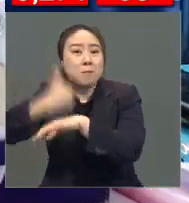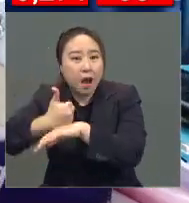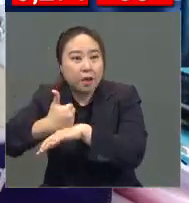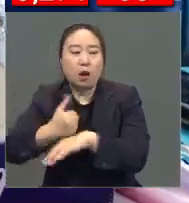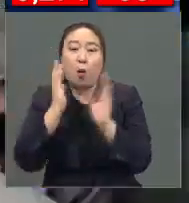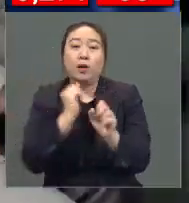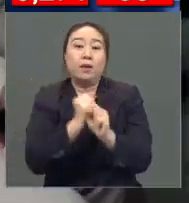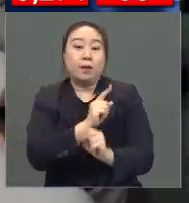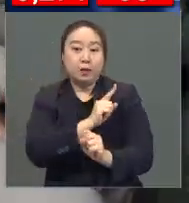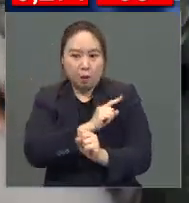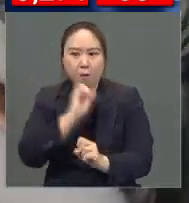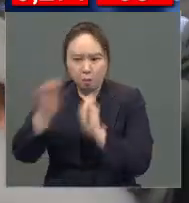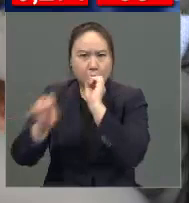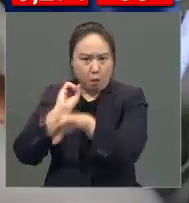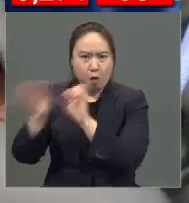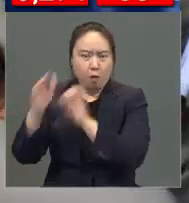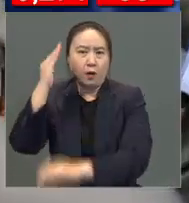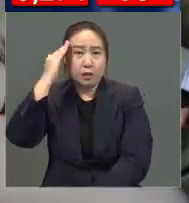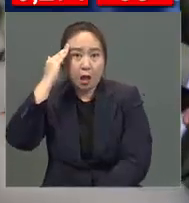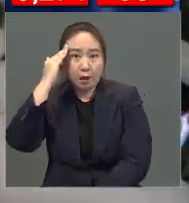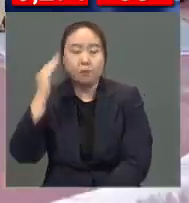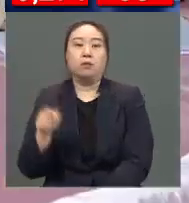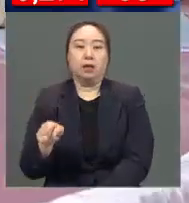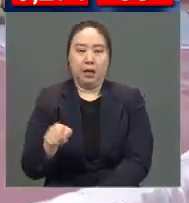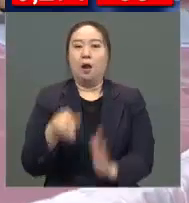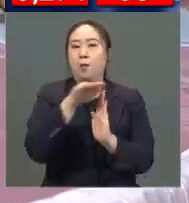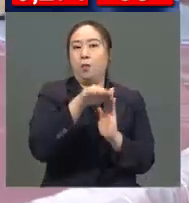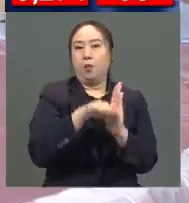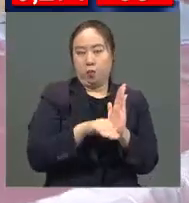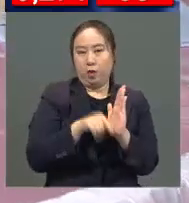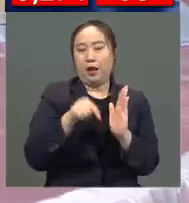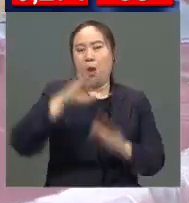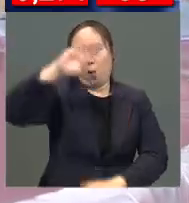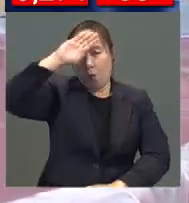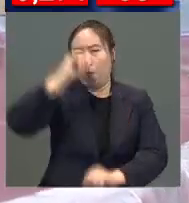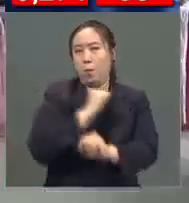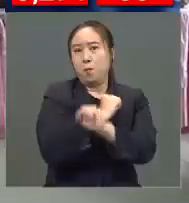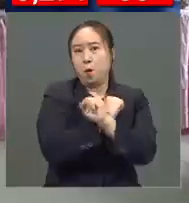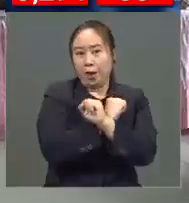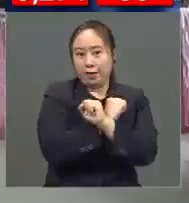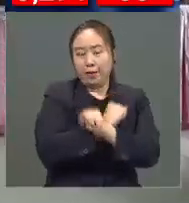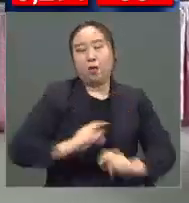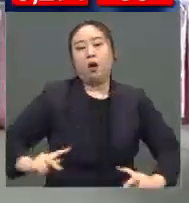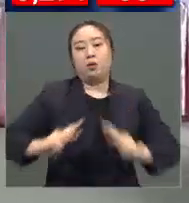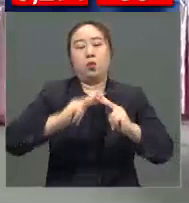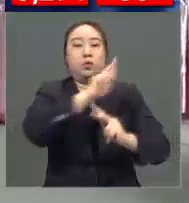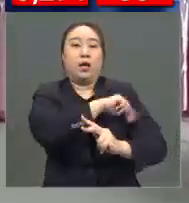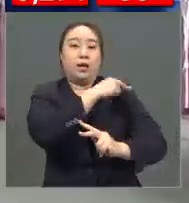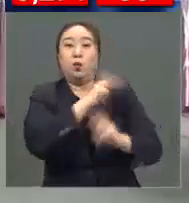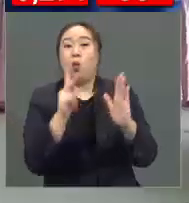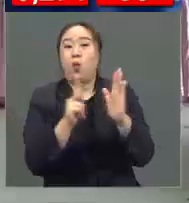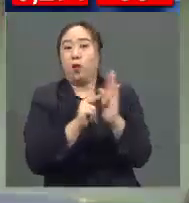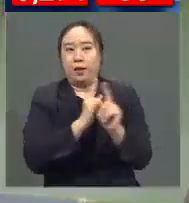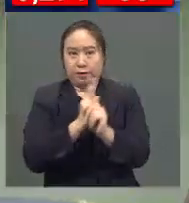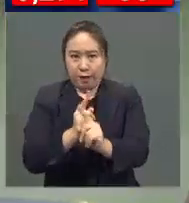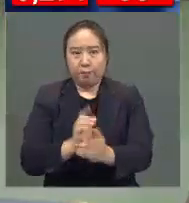จ้าหน้าที่ที่เกี่ยวข้องให้ทราบทันทีพร้อมให้ดำเนินการตามมาตรการป้องกันโรคที่ทางกระทรวงสาธารณสุขกำหน